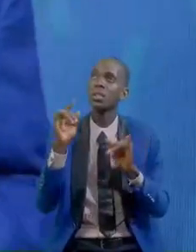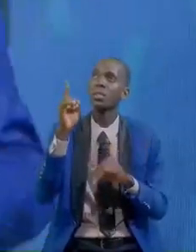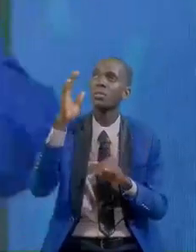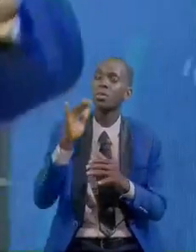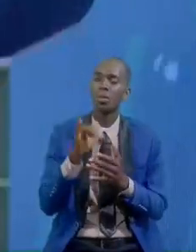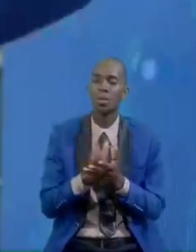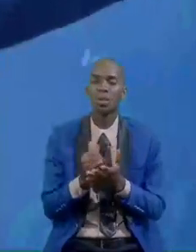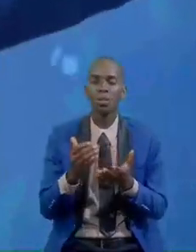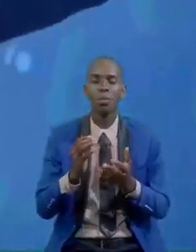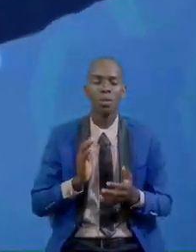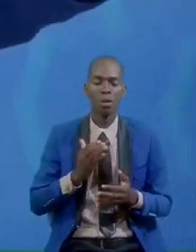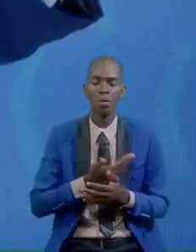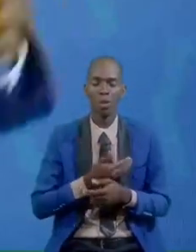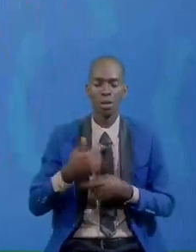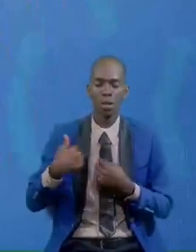soient purs,